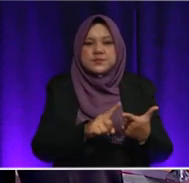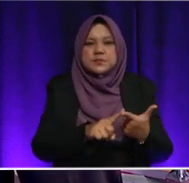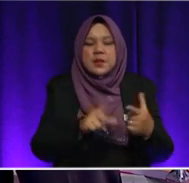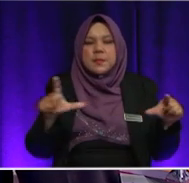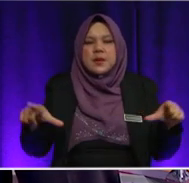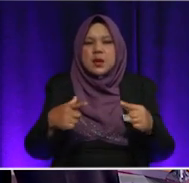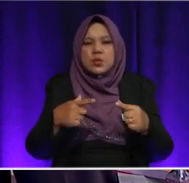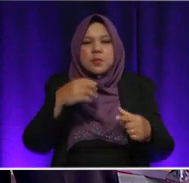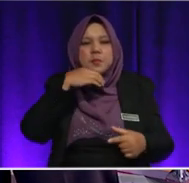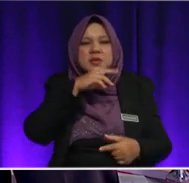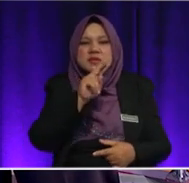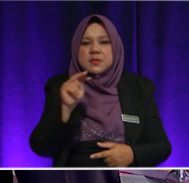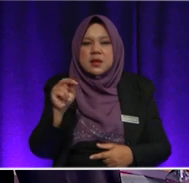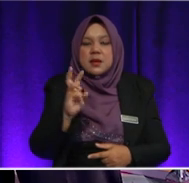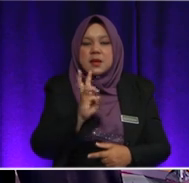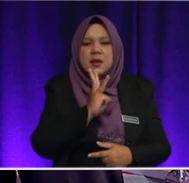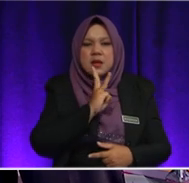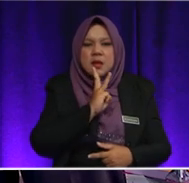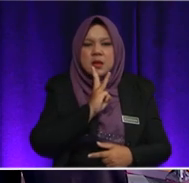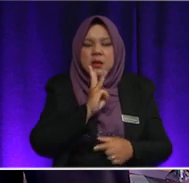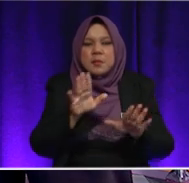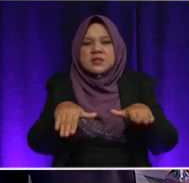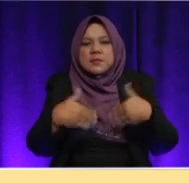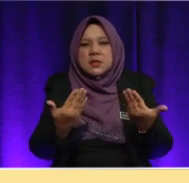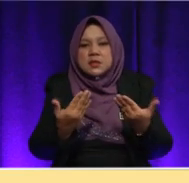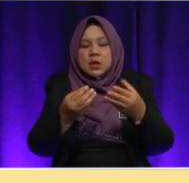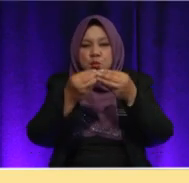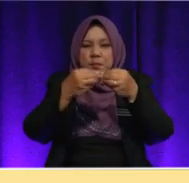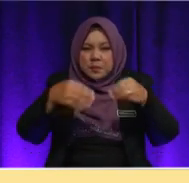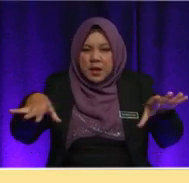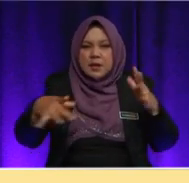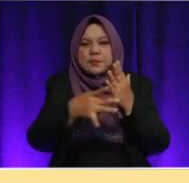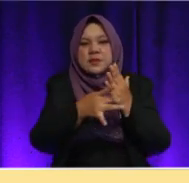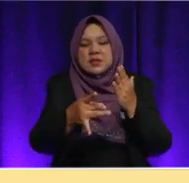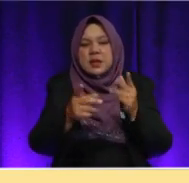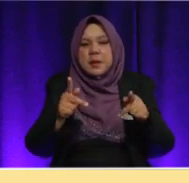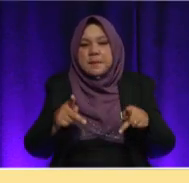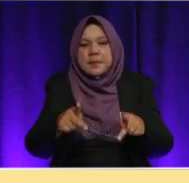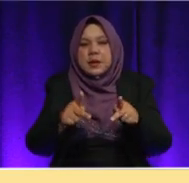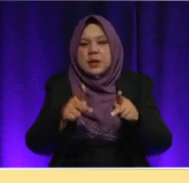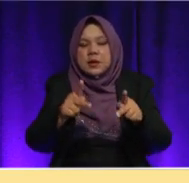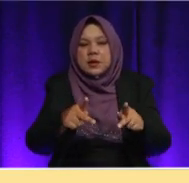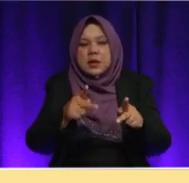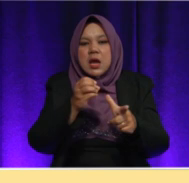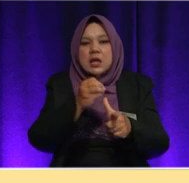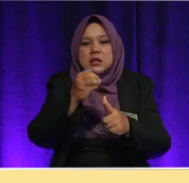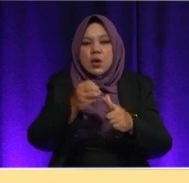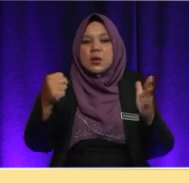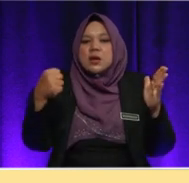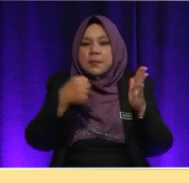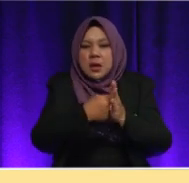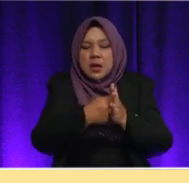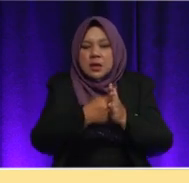berlakunya pencemaran air Bagaimana pencemaran air ini berlaku tumpahan minyak semasa pengangkutan atau kemalangan yang mencemarkan